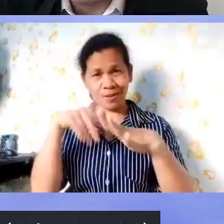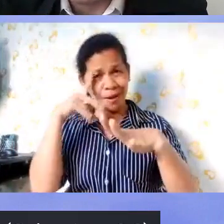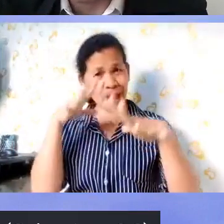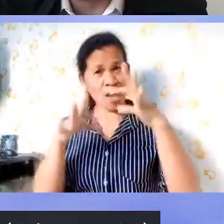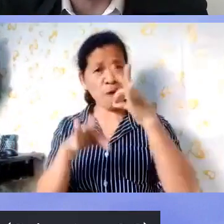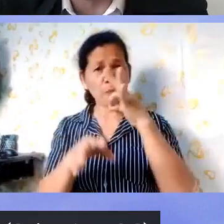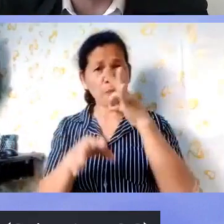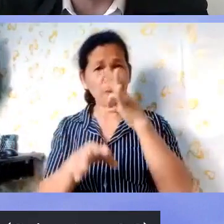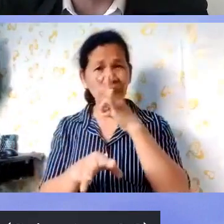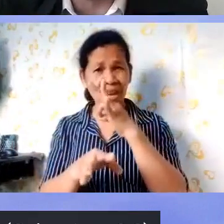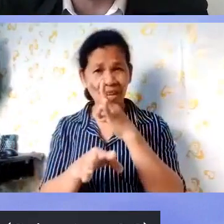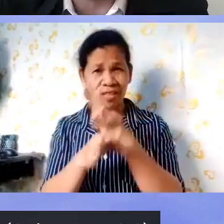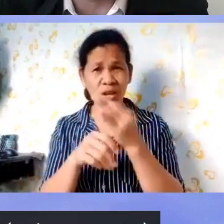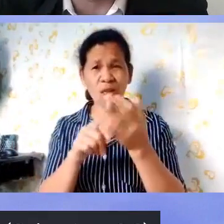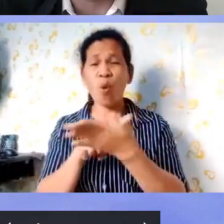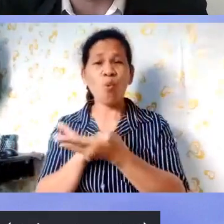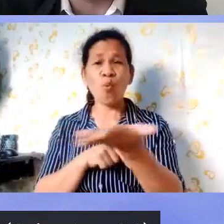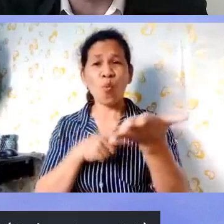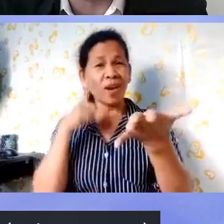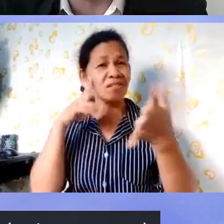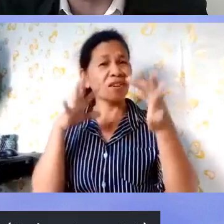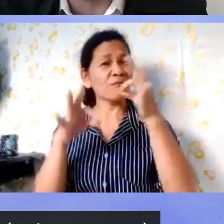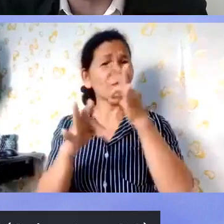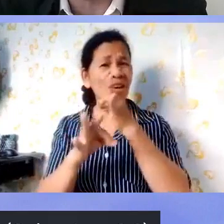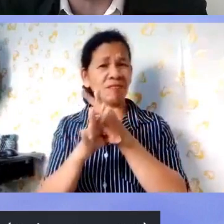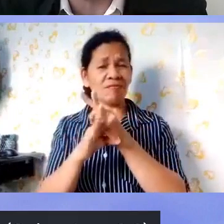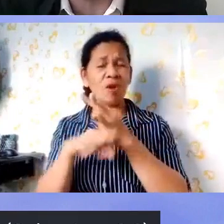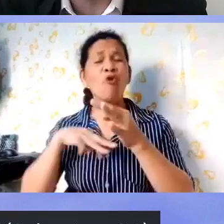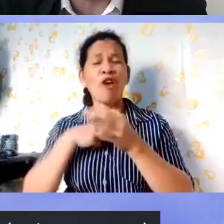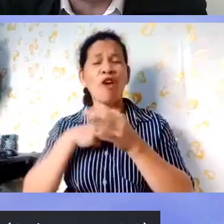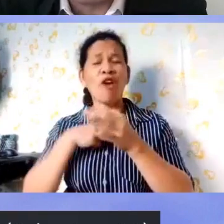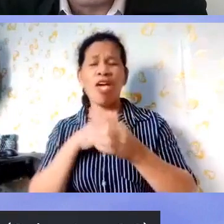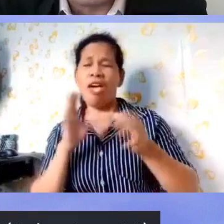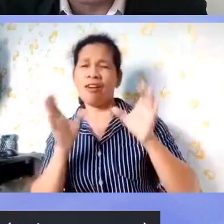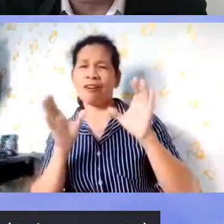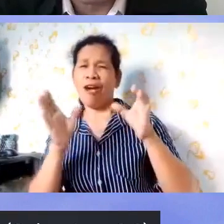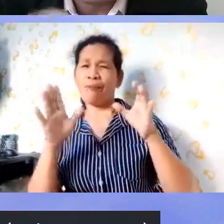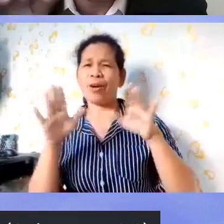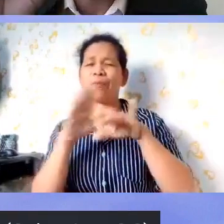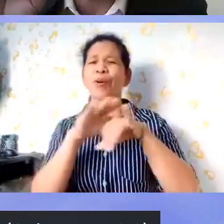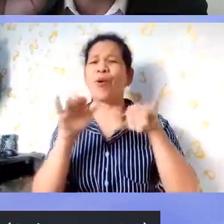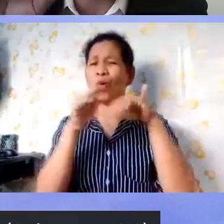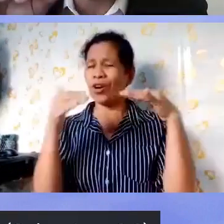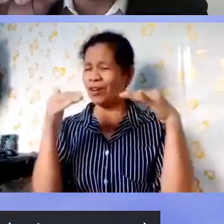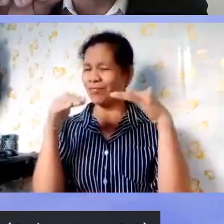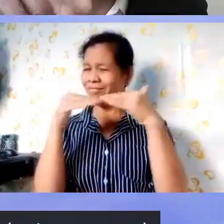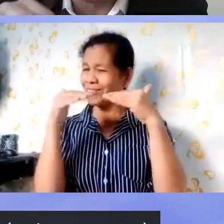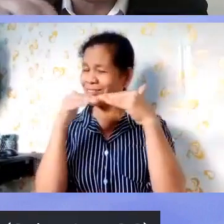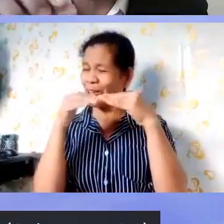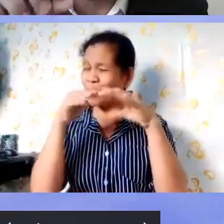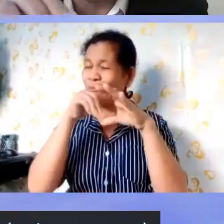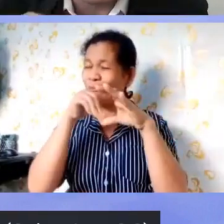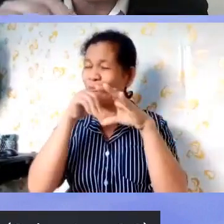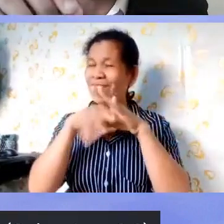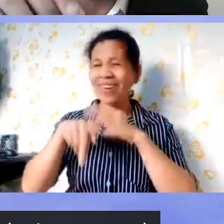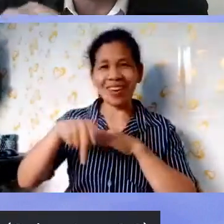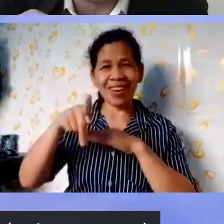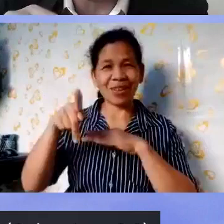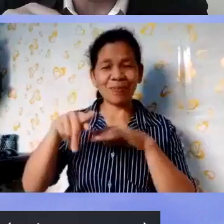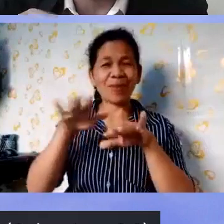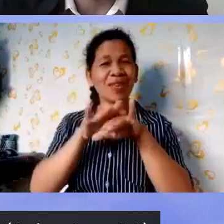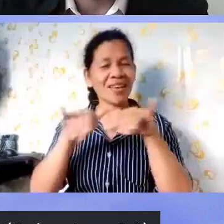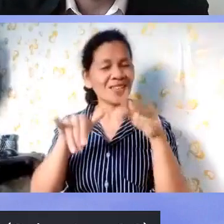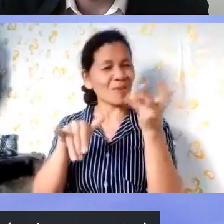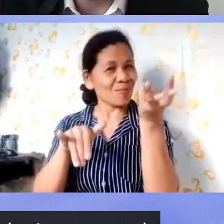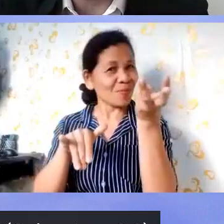o ano man ang inyong pananampalataya, inihintulad po tayo sa isang halaman, sa isa pong buto o binhi, isang